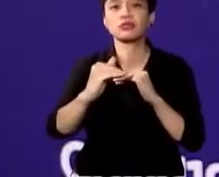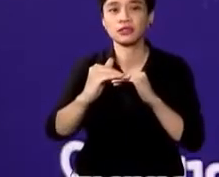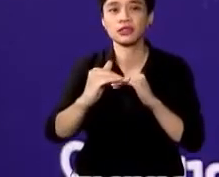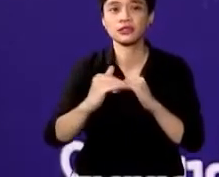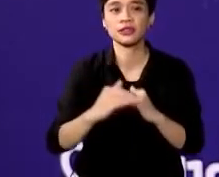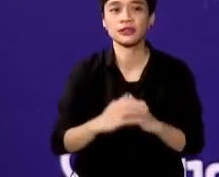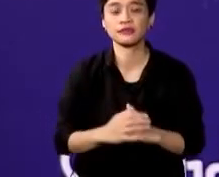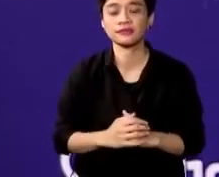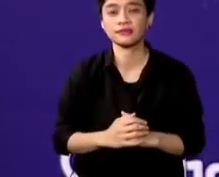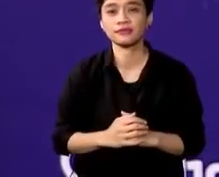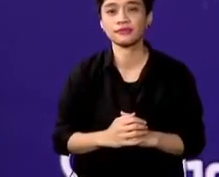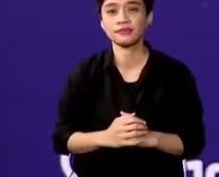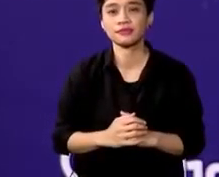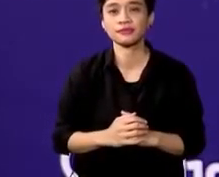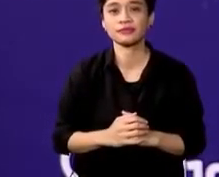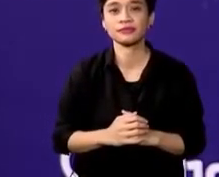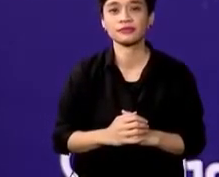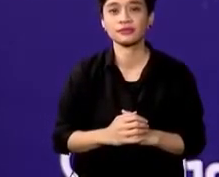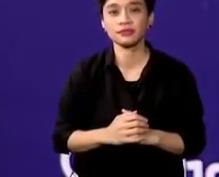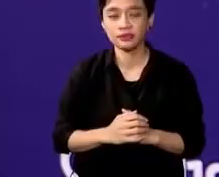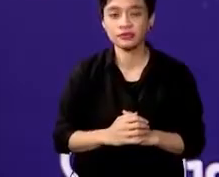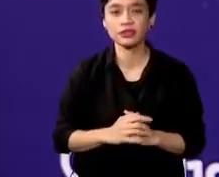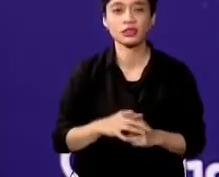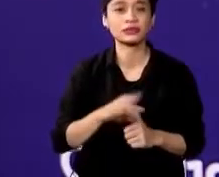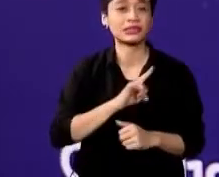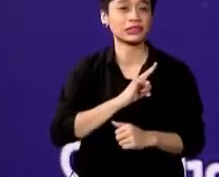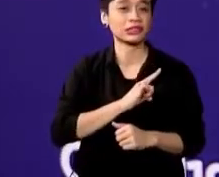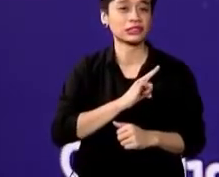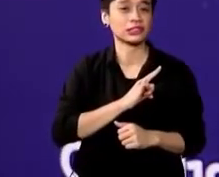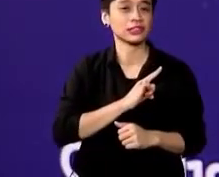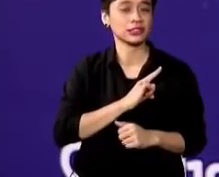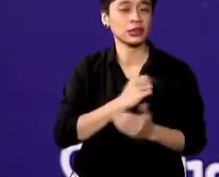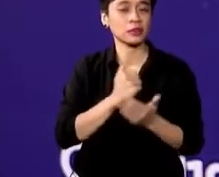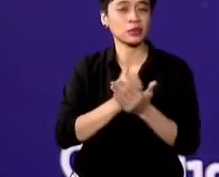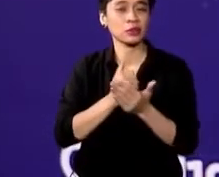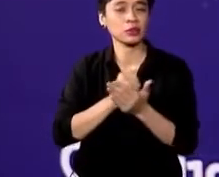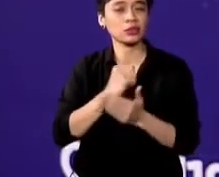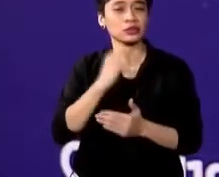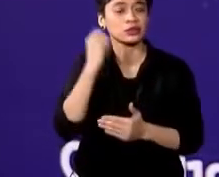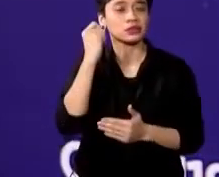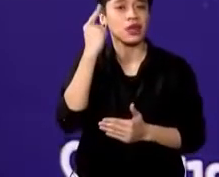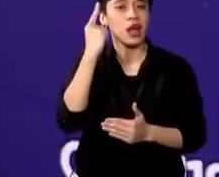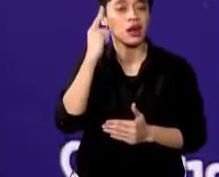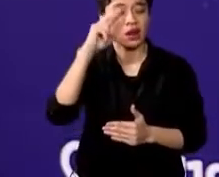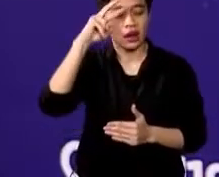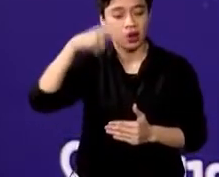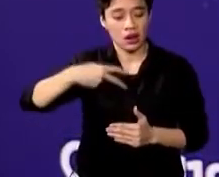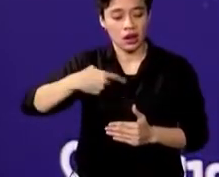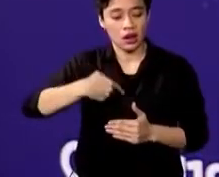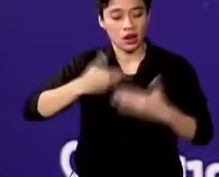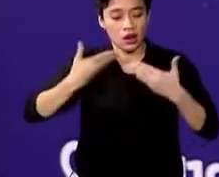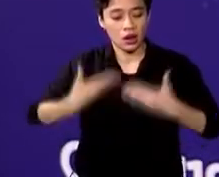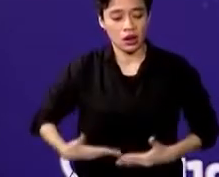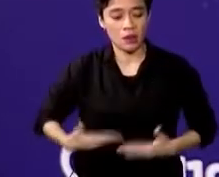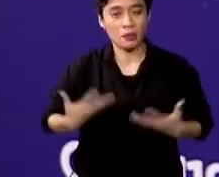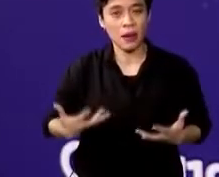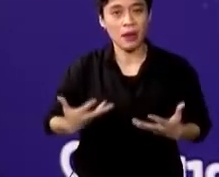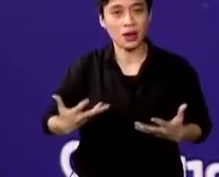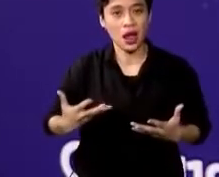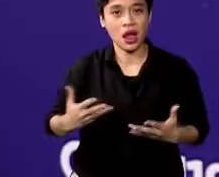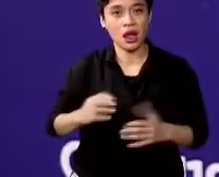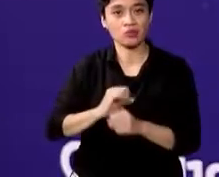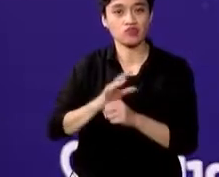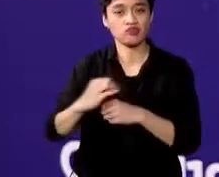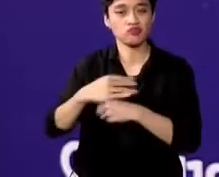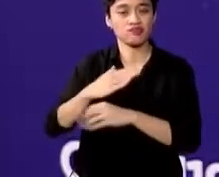tadi ee harus kenali dengan baik supaya ee betul-betul bisa terhindar dari e covid-19 ini